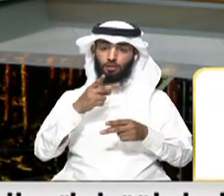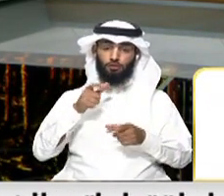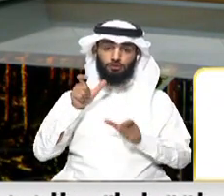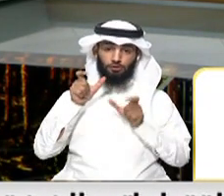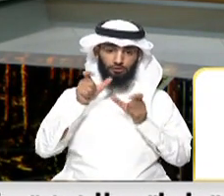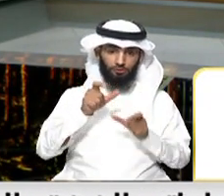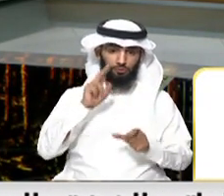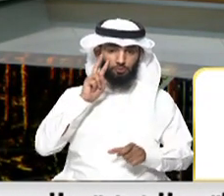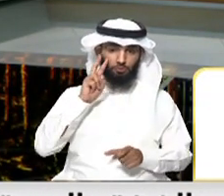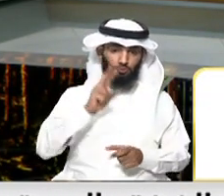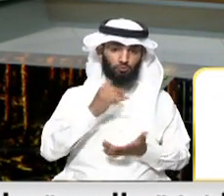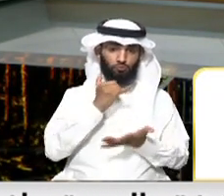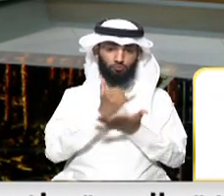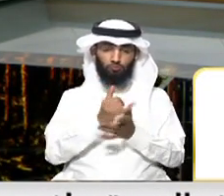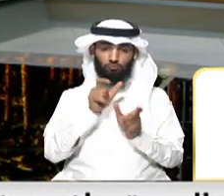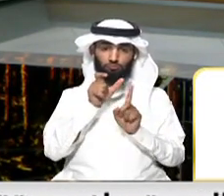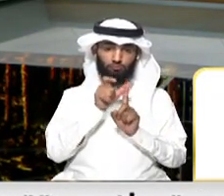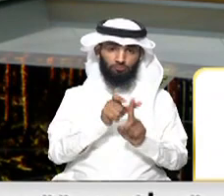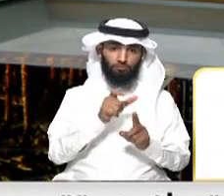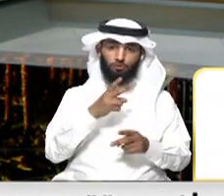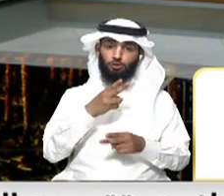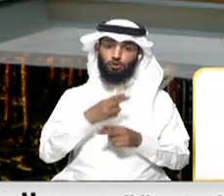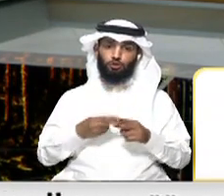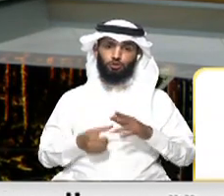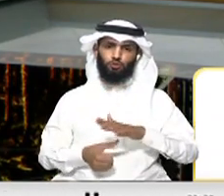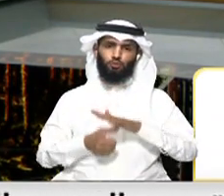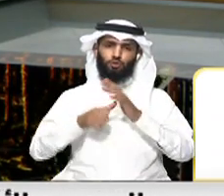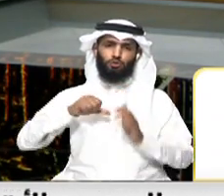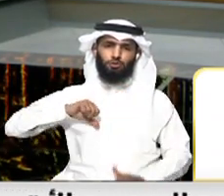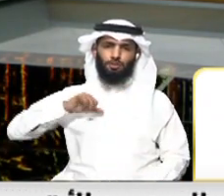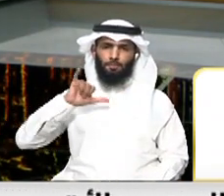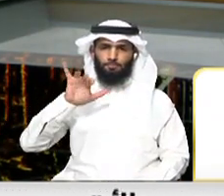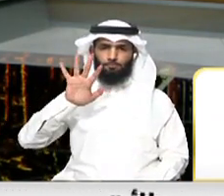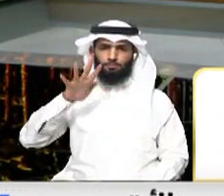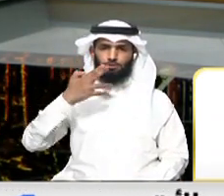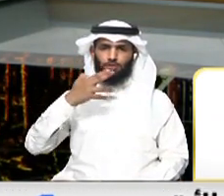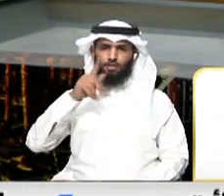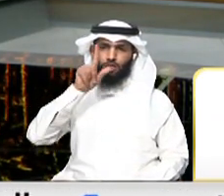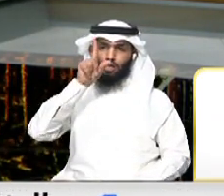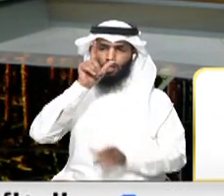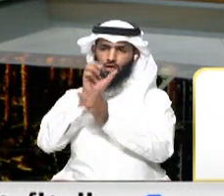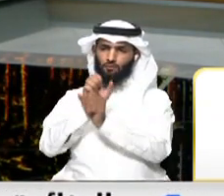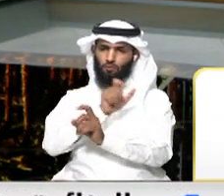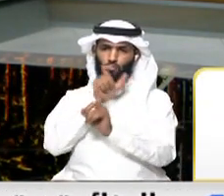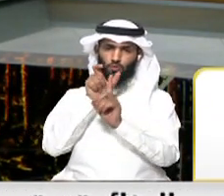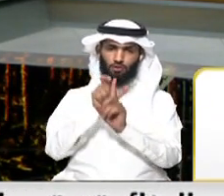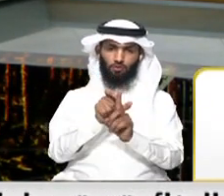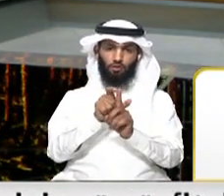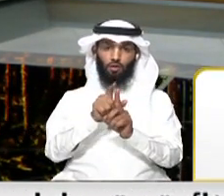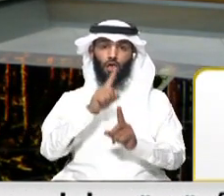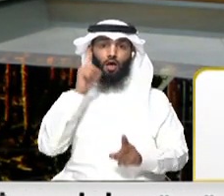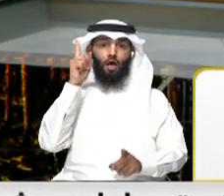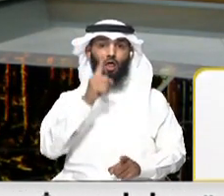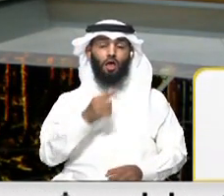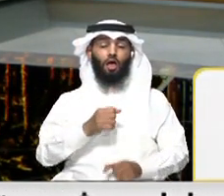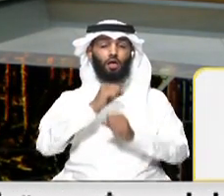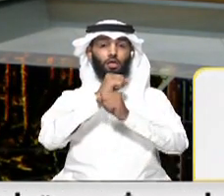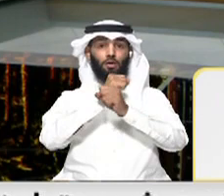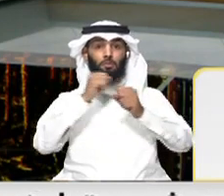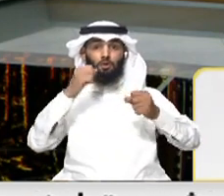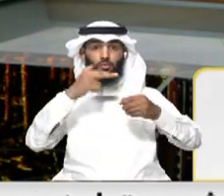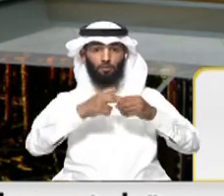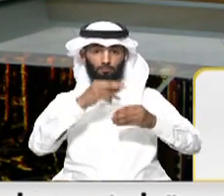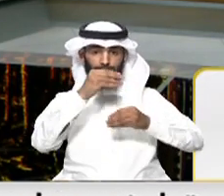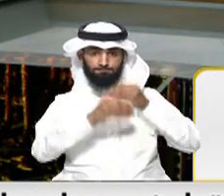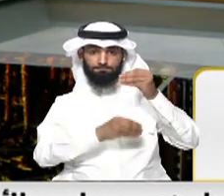الشيخ مشعل الاحمد الجابر الصباح حفظه الله ورعاه تعتبر اكبر منشاه تكرير في العالم يتم بناؤها على